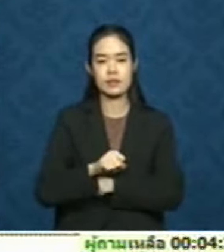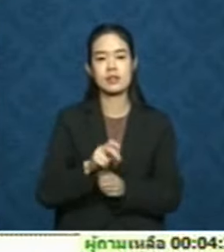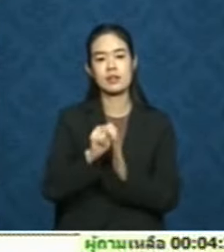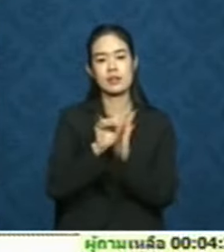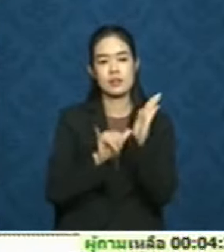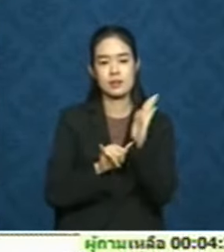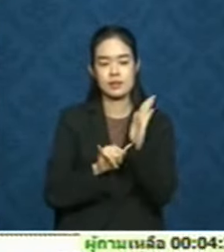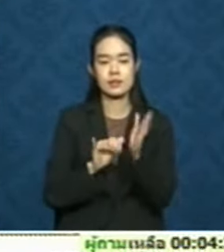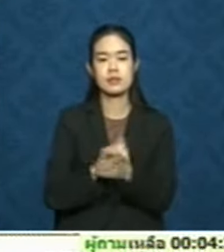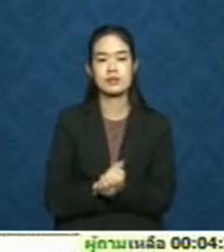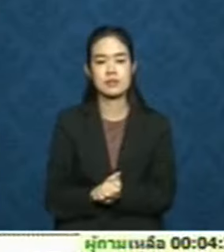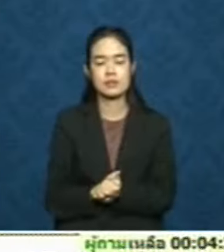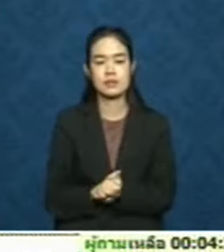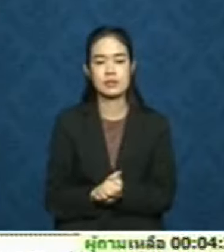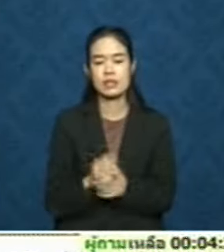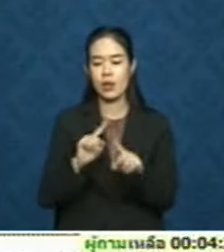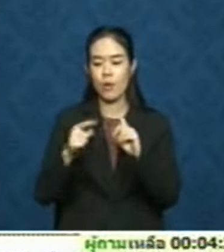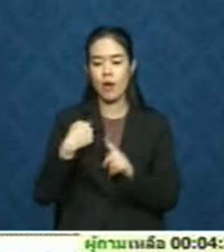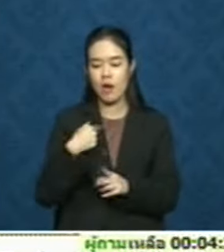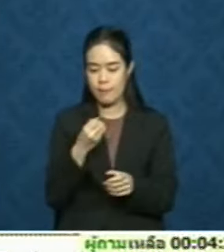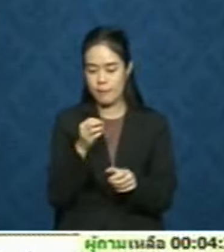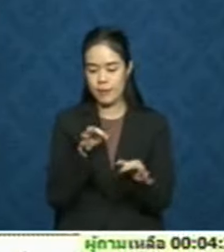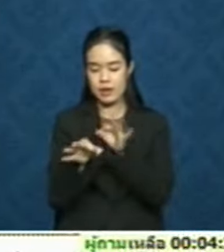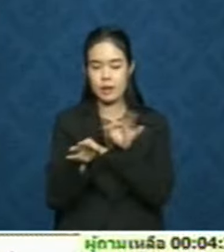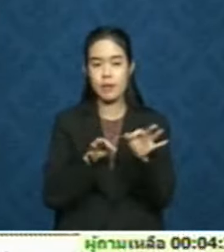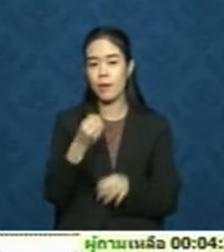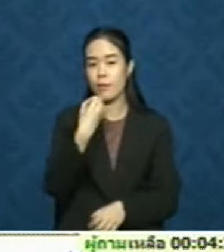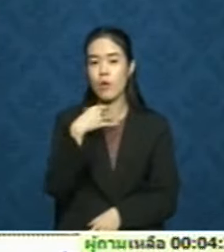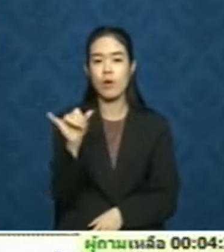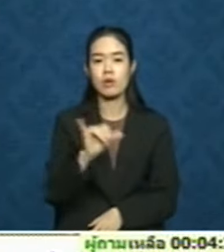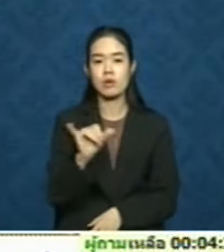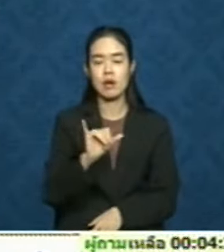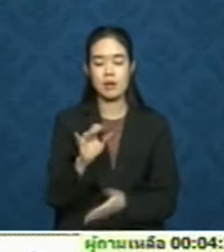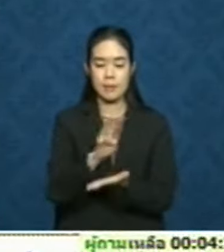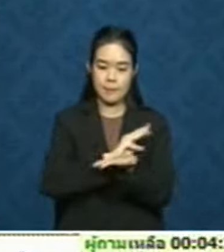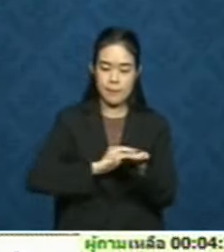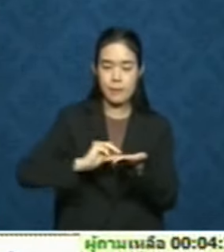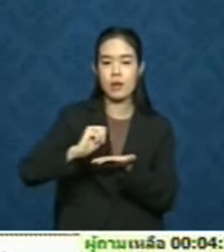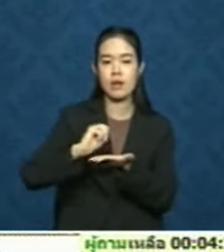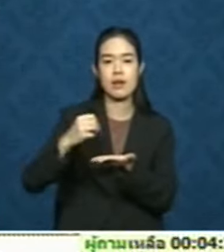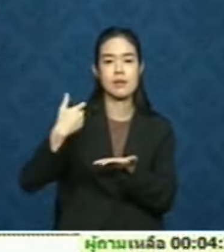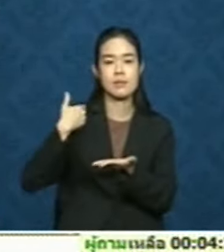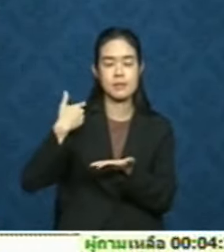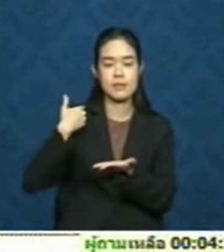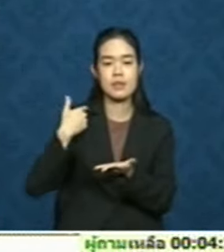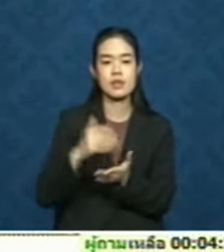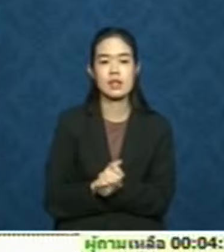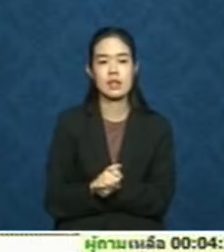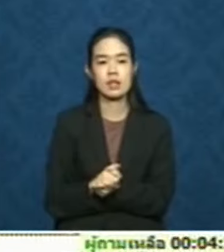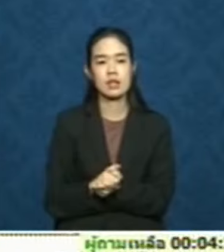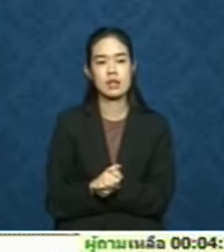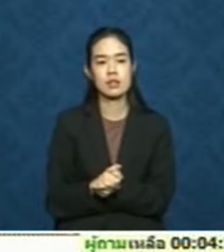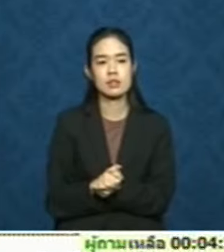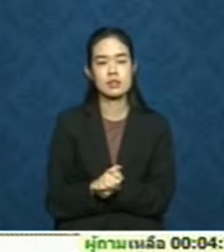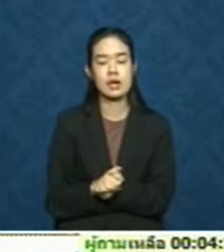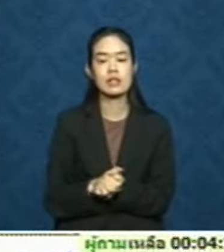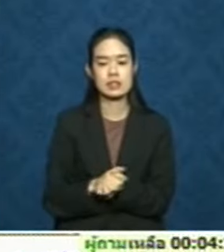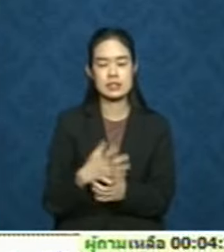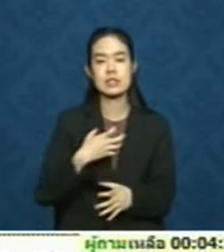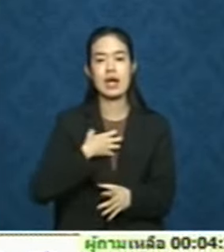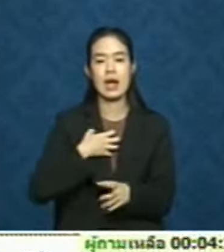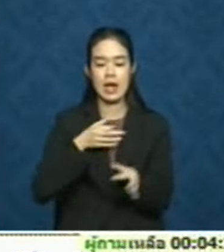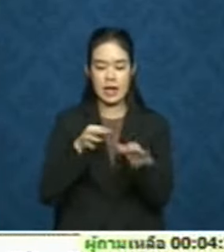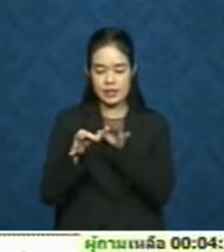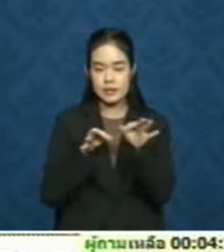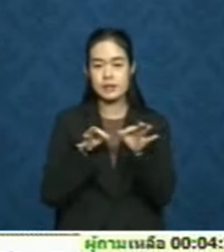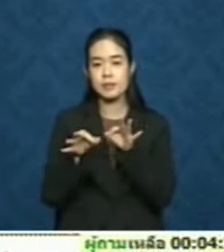องถ้ามันเป็นเรื่องที่ยังตอบไม่ได้เพราะแล้วแต่ทางมหาลัยจะต้องบริหารต่อไปก็ไม่เป็นไรครับไม่คาดคั้นท่านจะต้องตอบ